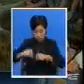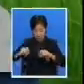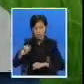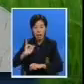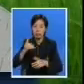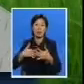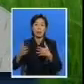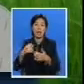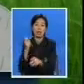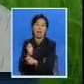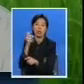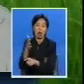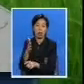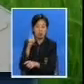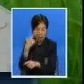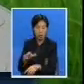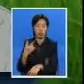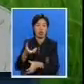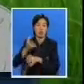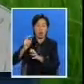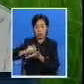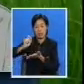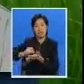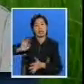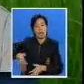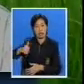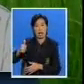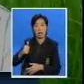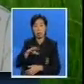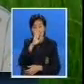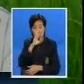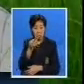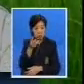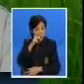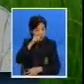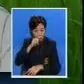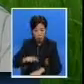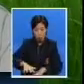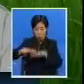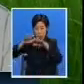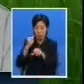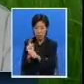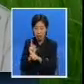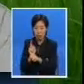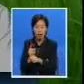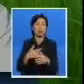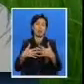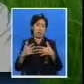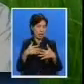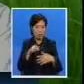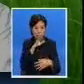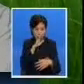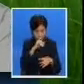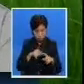จนะคร ับ เพราะบางพื้นที่หนักกว่านั้นก็คือน้ำท่วมไปด้วยนะครับเราก็บอกว่าไม่เป็นไรไม่ต้องกลัวถ้าหากว่าขึ้นทะเบียนแล้วทำประชาคมแล้วมา